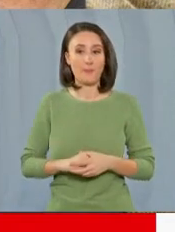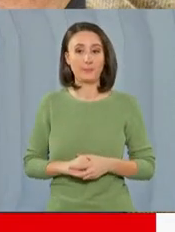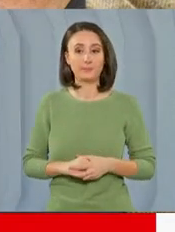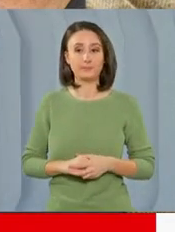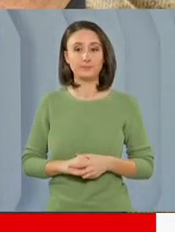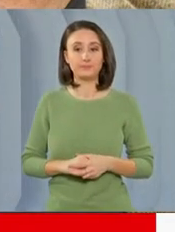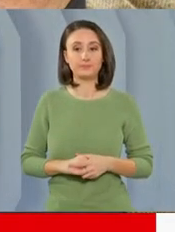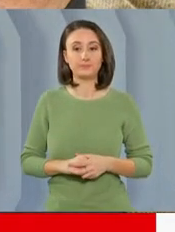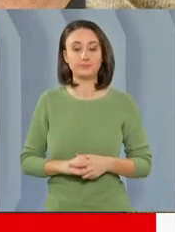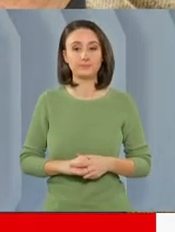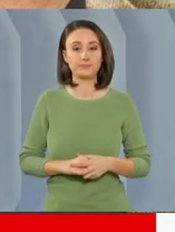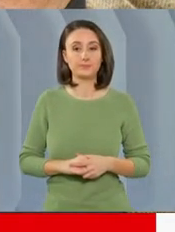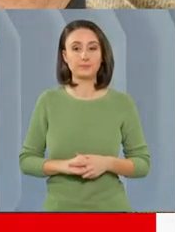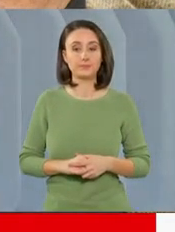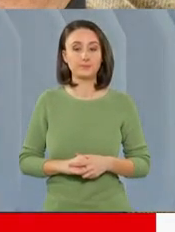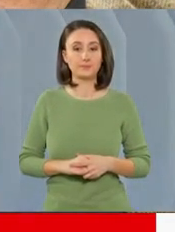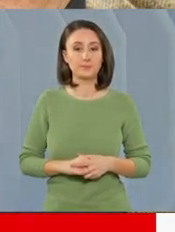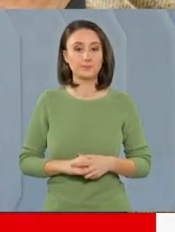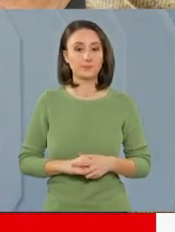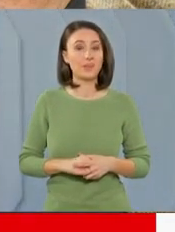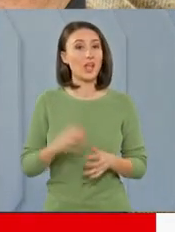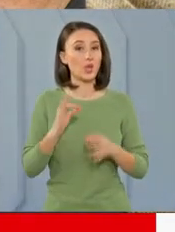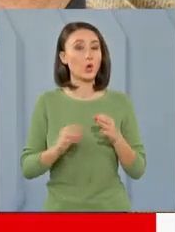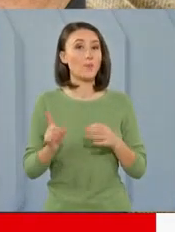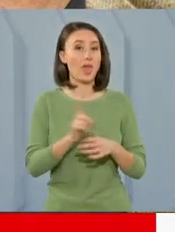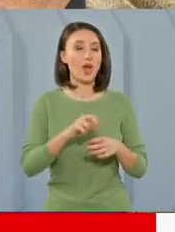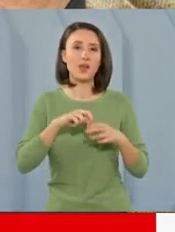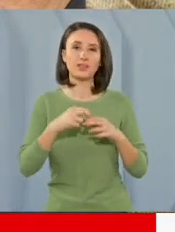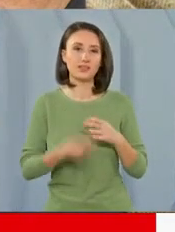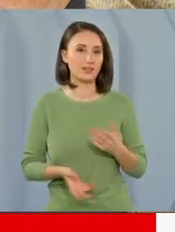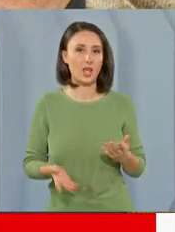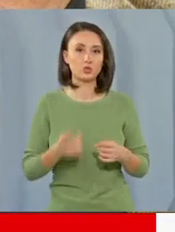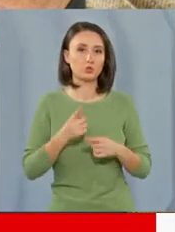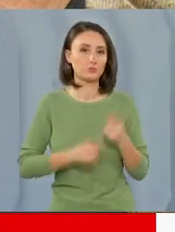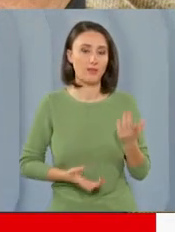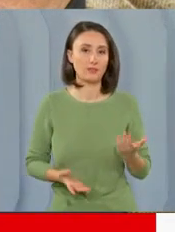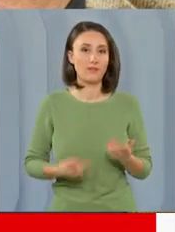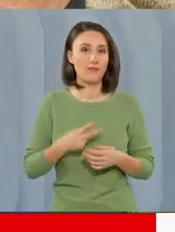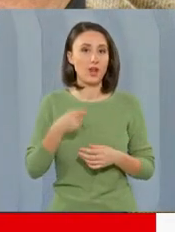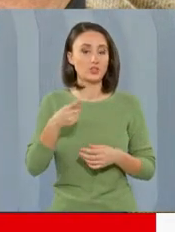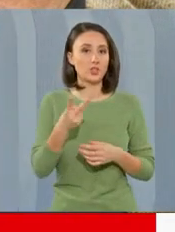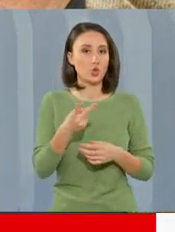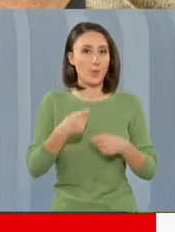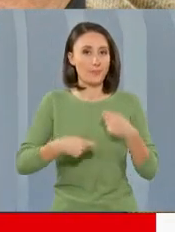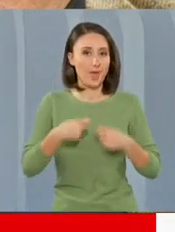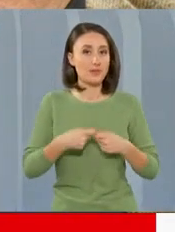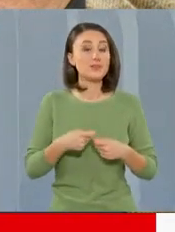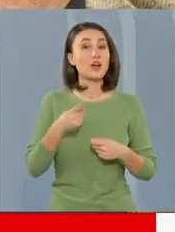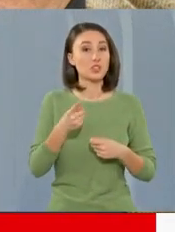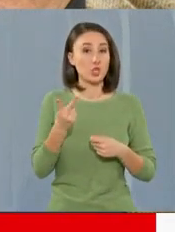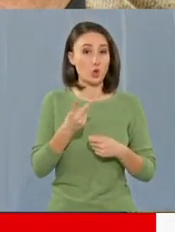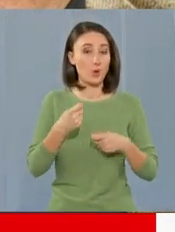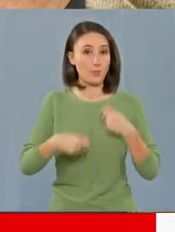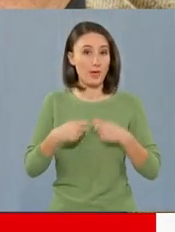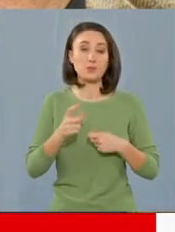din Uniunea Europeană, economia ei ar cădea la mai mult de jumătate fără aceste două piețe, iar piețele astea le